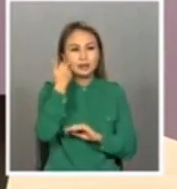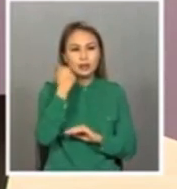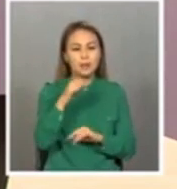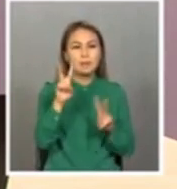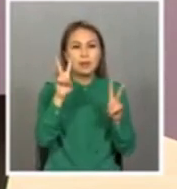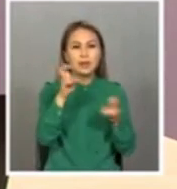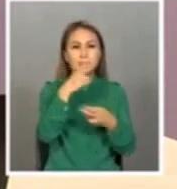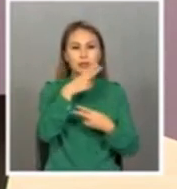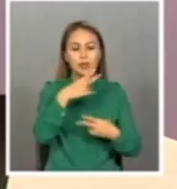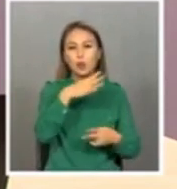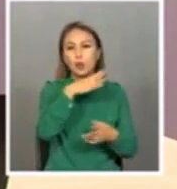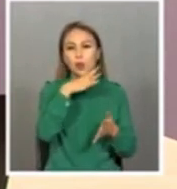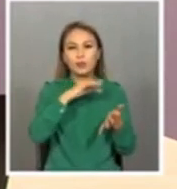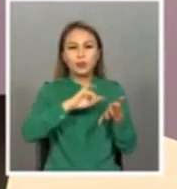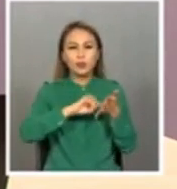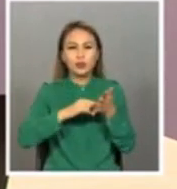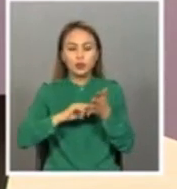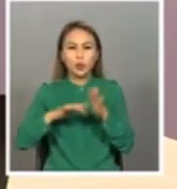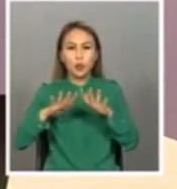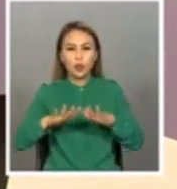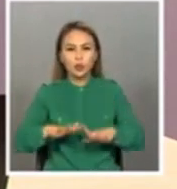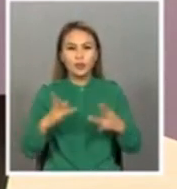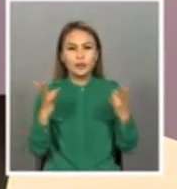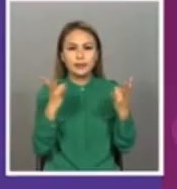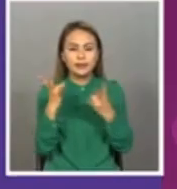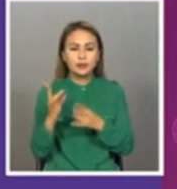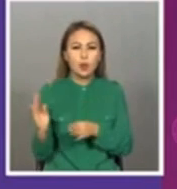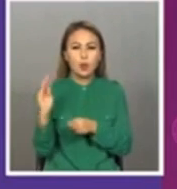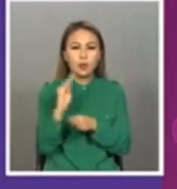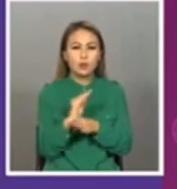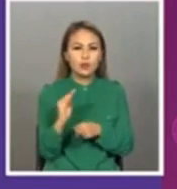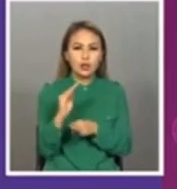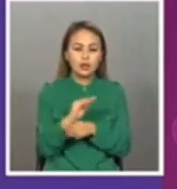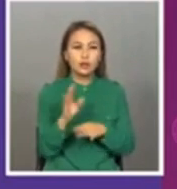көп нүктенің орнына тиісті қосымшаларды қойыңдар.